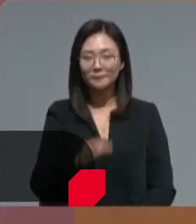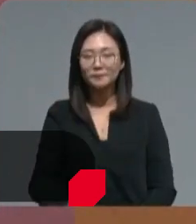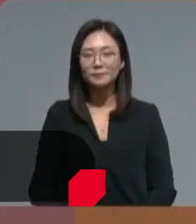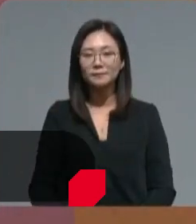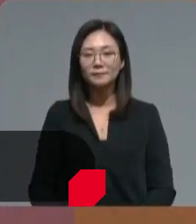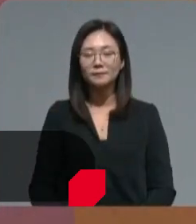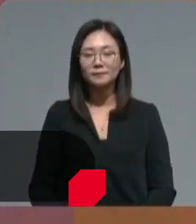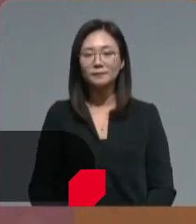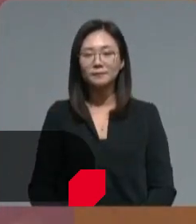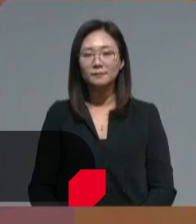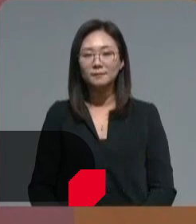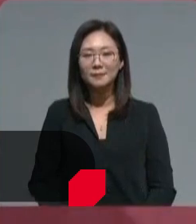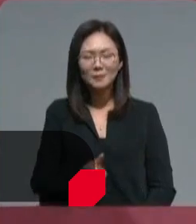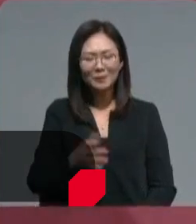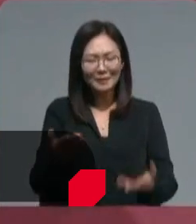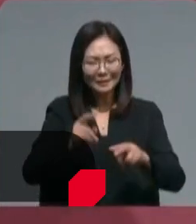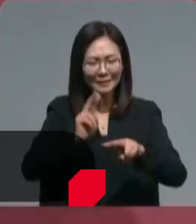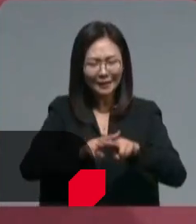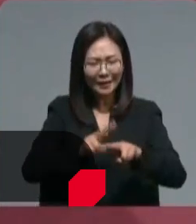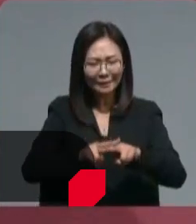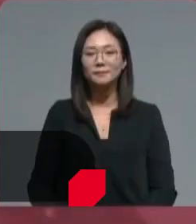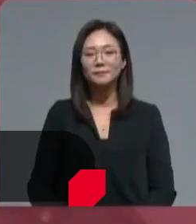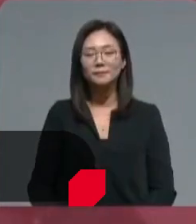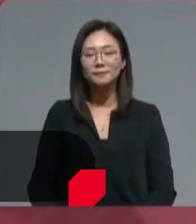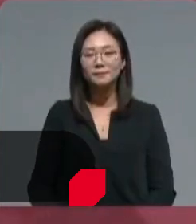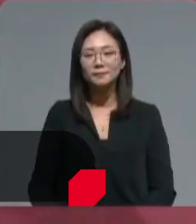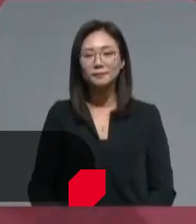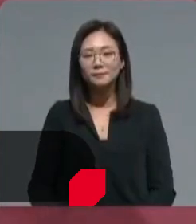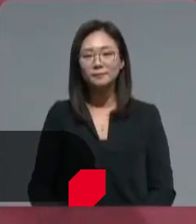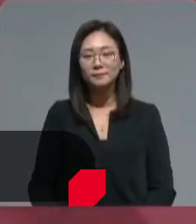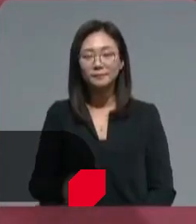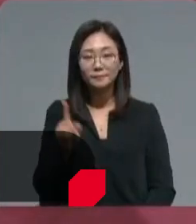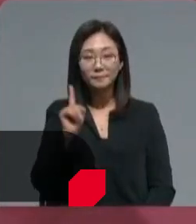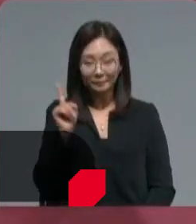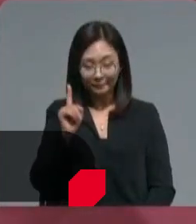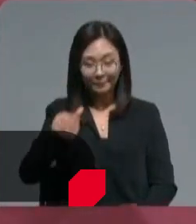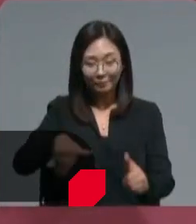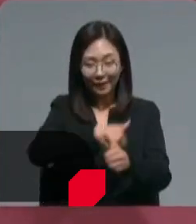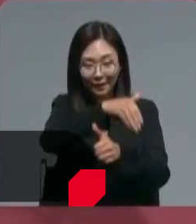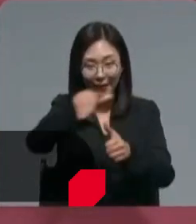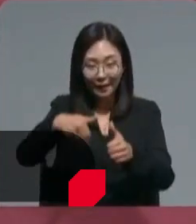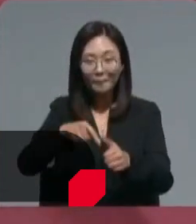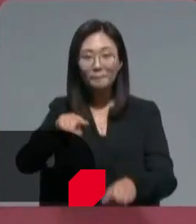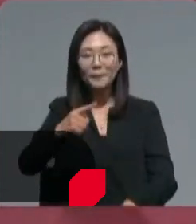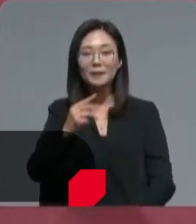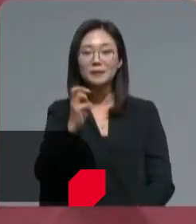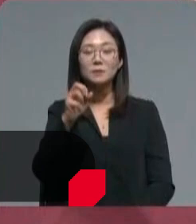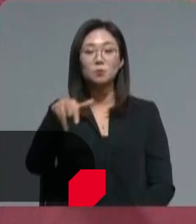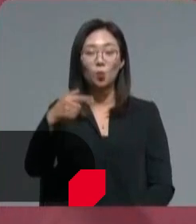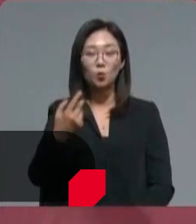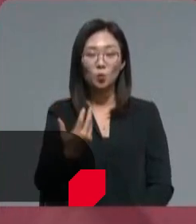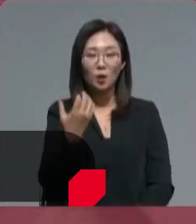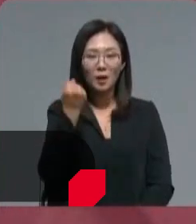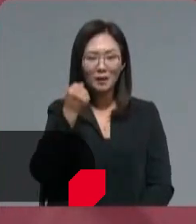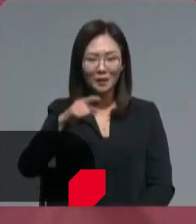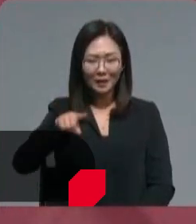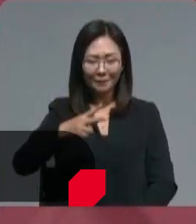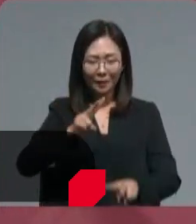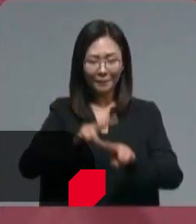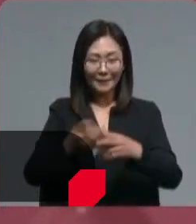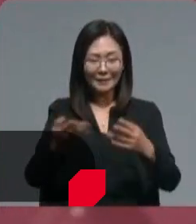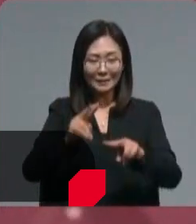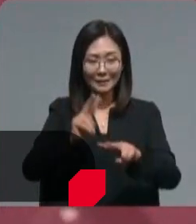더 썼는데 변변한 일자리가 하나 없습니다. 그런데 이 디지털 전환 135조로 200만 개 일자리를